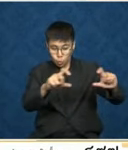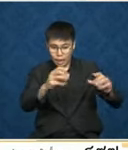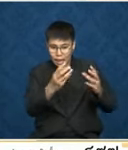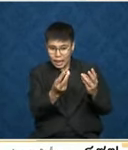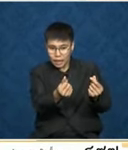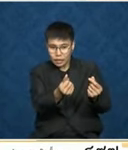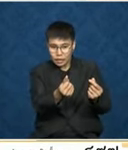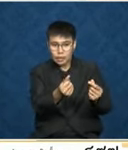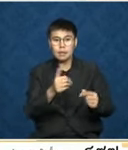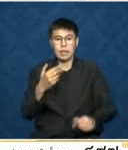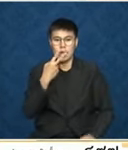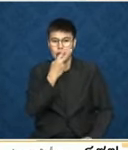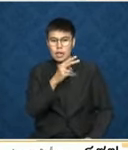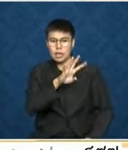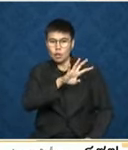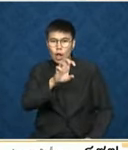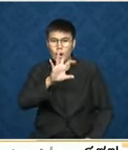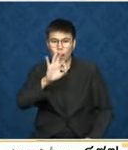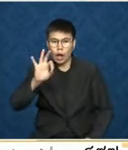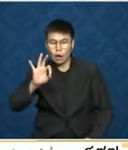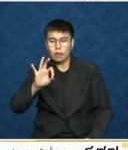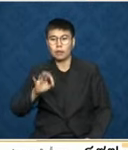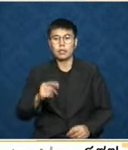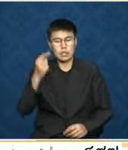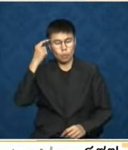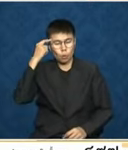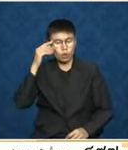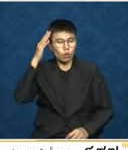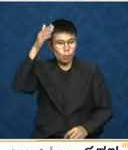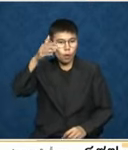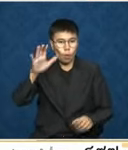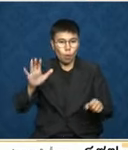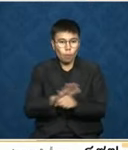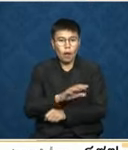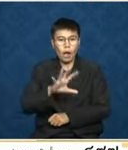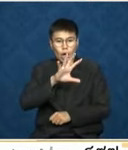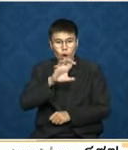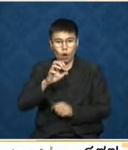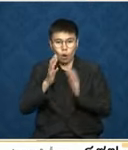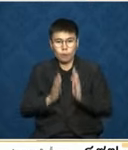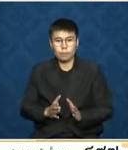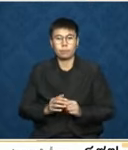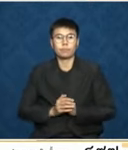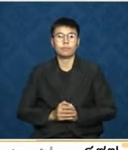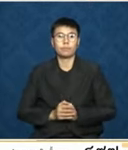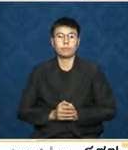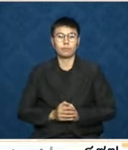ครั้ง 499อาจจะมีข่าวดีเป็น 500คนครับขออนุญาตขอบคุณท่านประธานเป็นอย่างยิ่ง